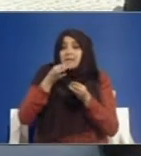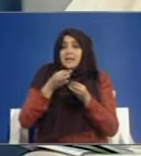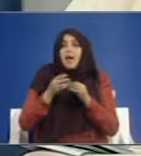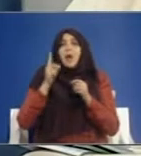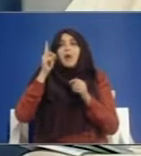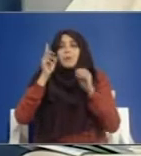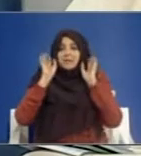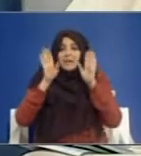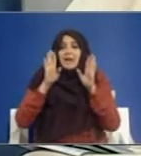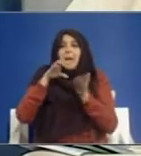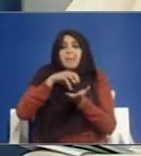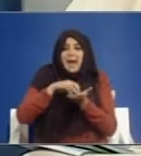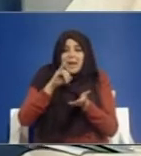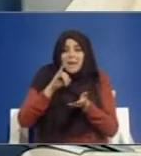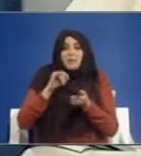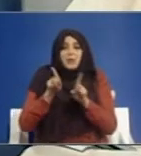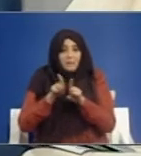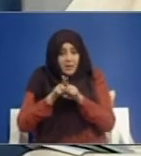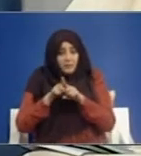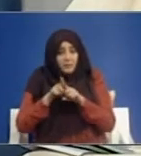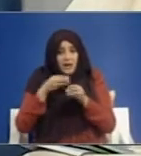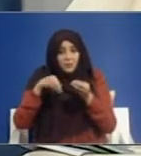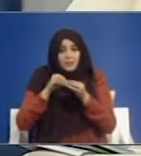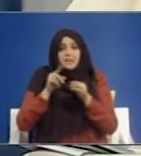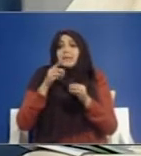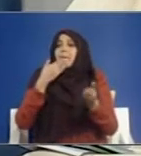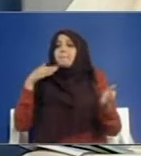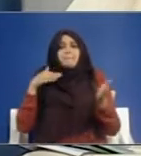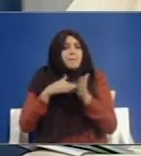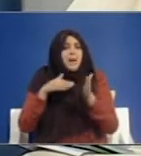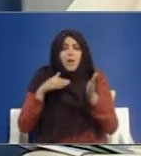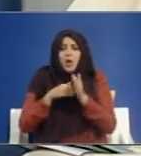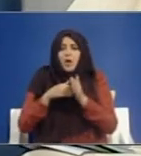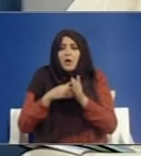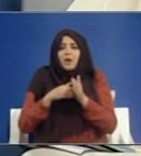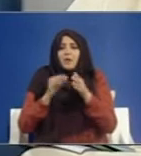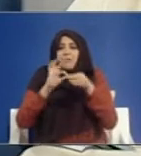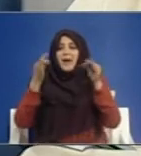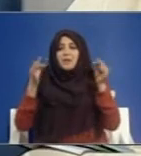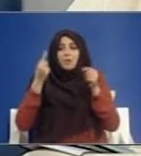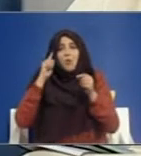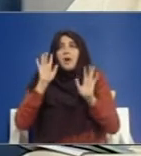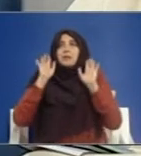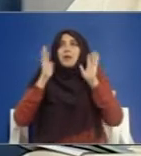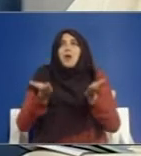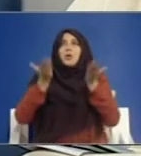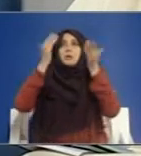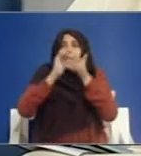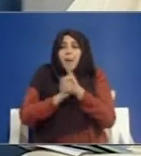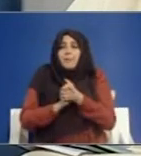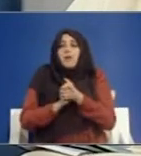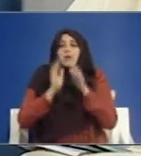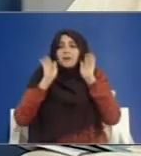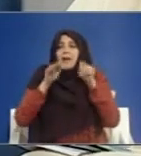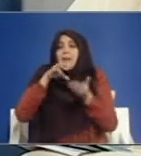اللهم صل. وطبعا الصلاة الإبراهيمية هي أفضل صيغة للصلاة على النبي صلى الله عليه وسلم، لأنها هي صيغة واردة